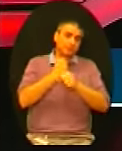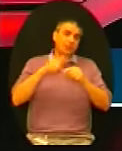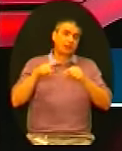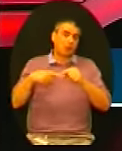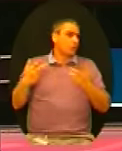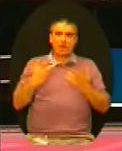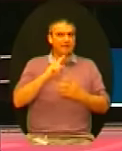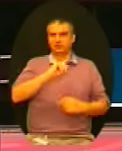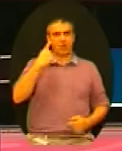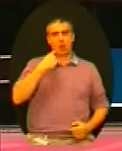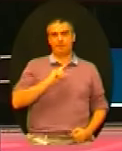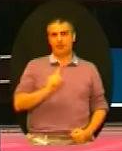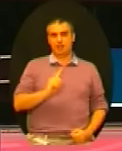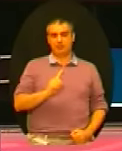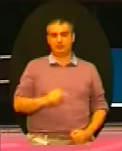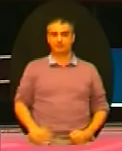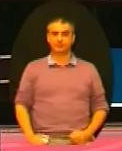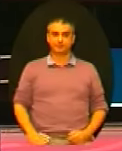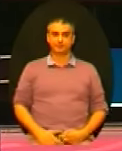טעויות שאין בהם ממד פלילי.